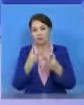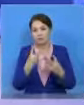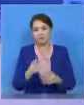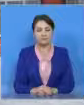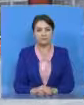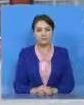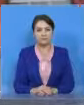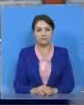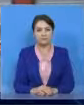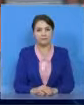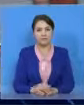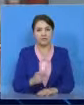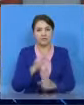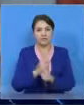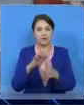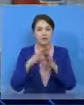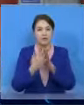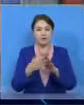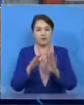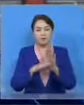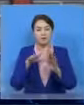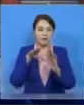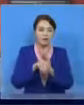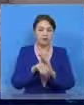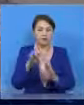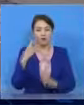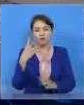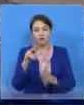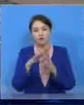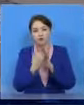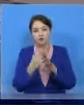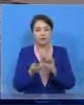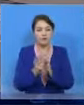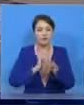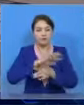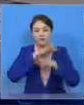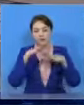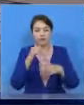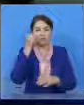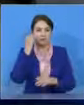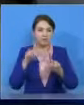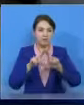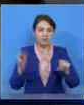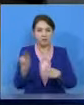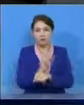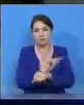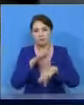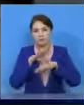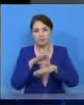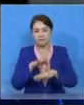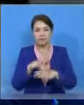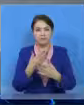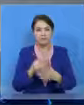тарқатсын. Абаттандырылған ауыл жобасына енген Үшқұдық ауылында өзгеріс көп. Мұндағы ескі мектепке күрделі жөндеу жүргізілген,